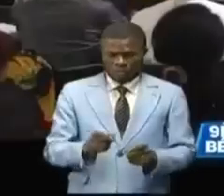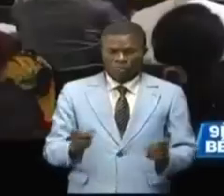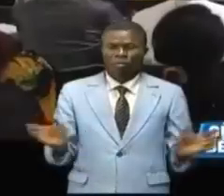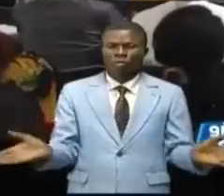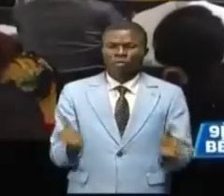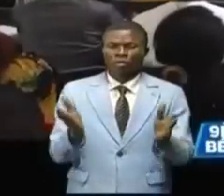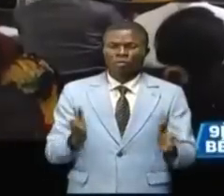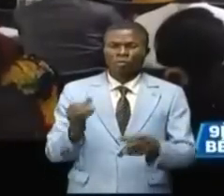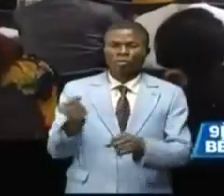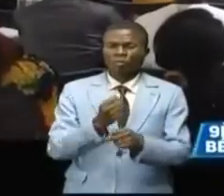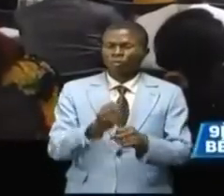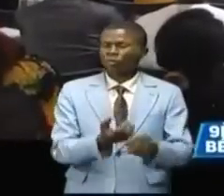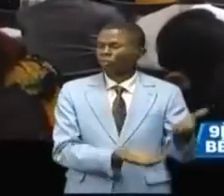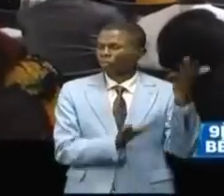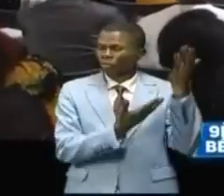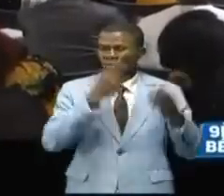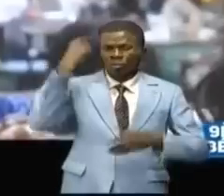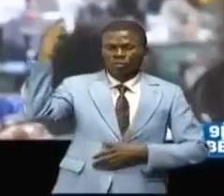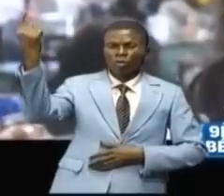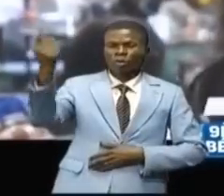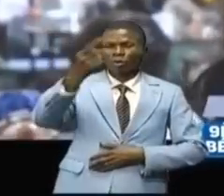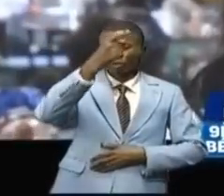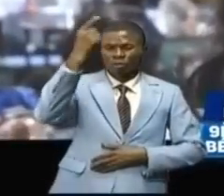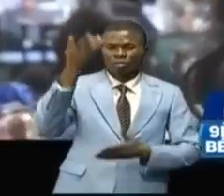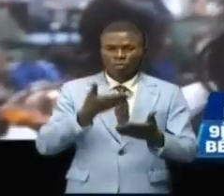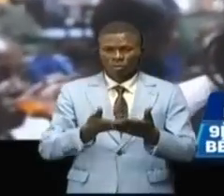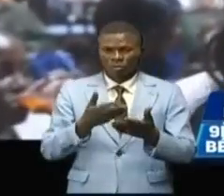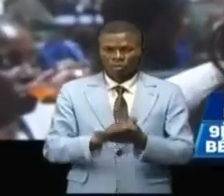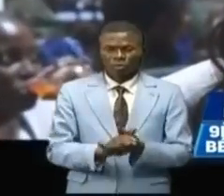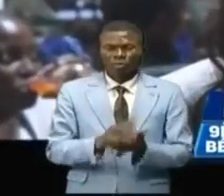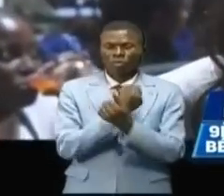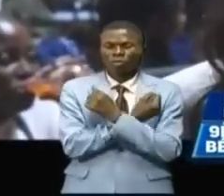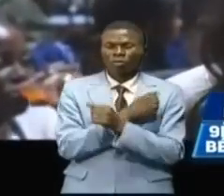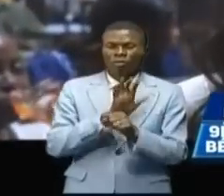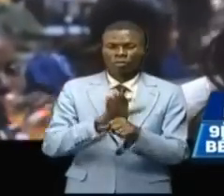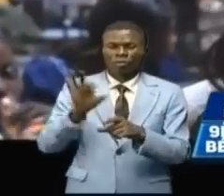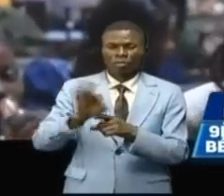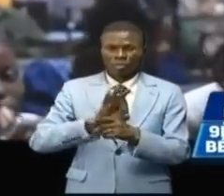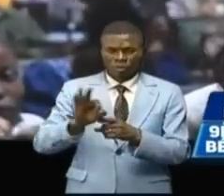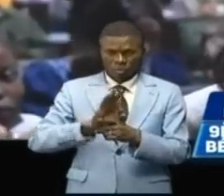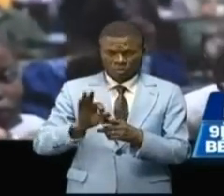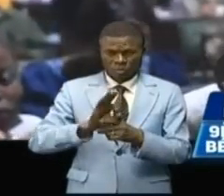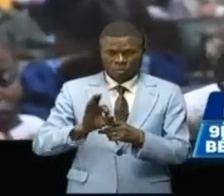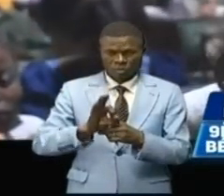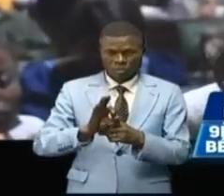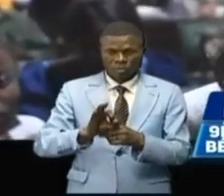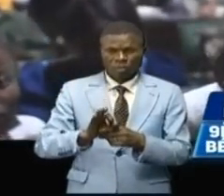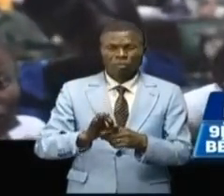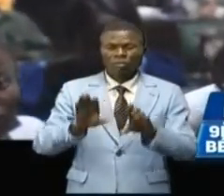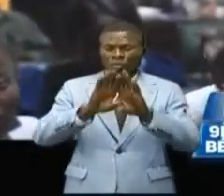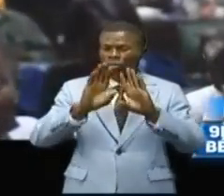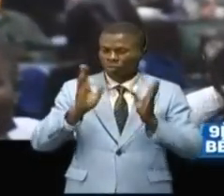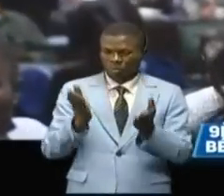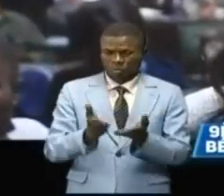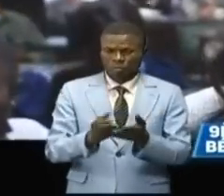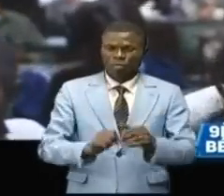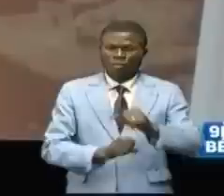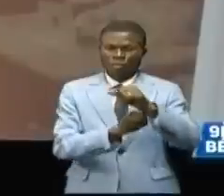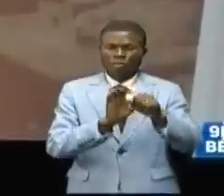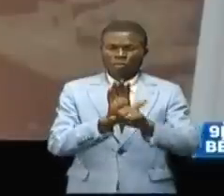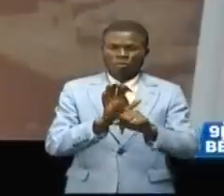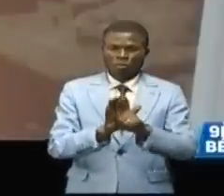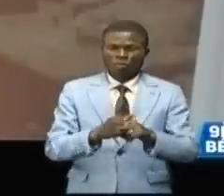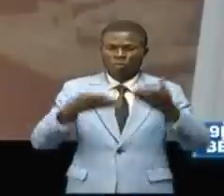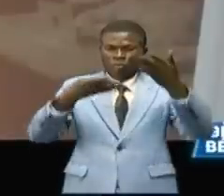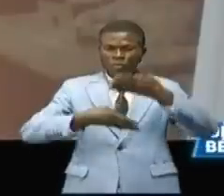événement de haute portée internationale. J'ai beaucoup aimé la formation, le fait qu'on mette en lumière l'éthique qu'on doit développer en tant que